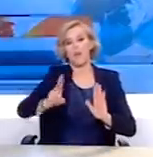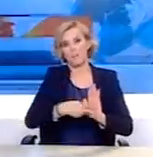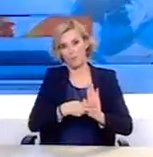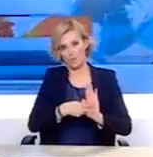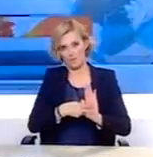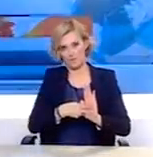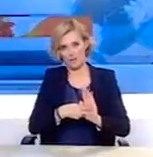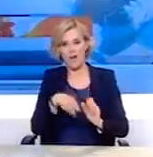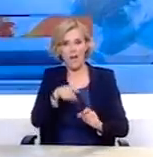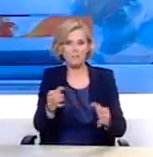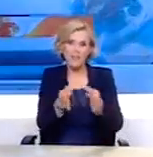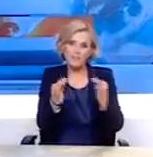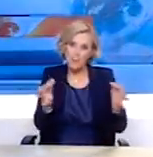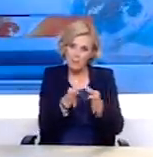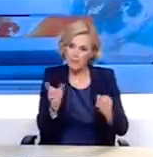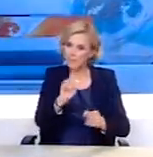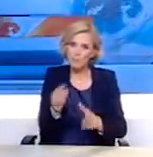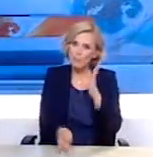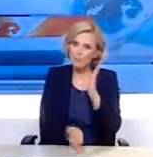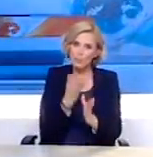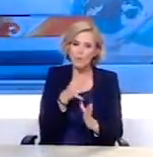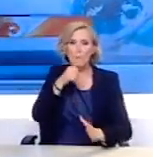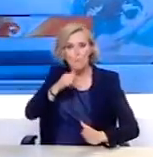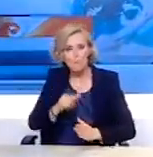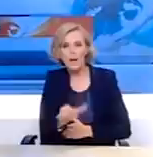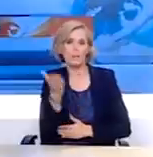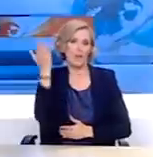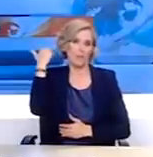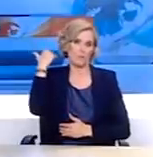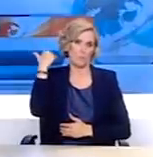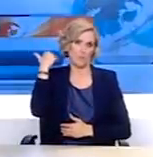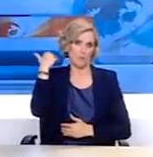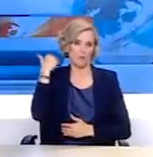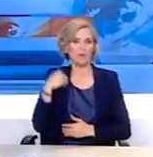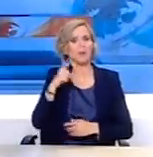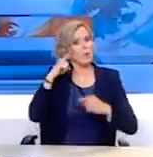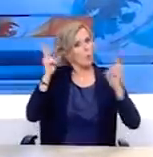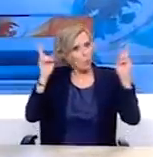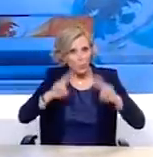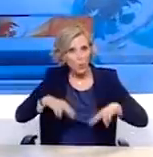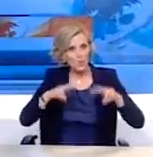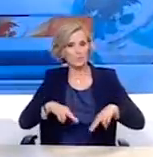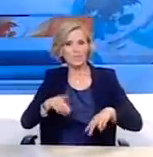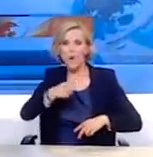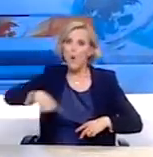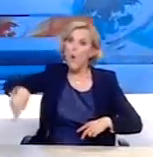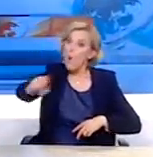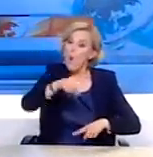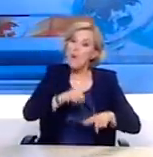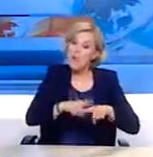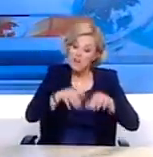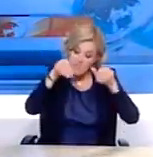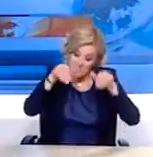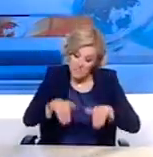τα μέτρα δεν είναι καινούργια. Βρίσκονται ήδη σε ισχύ, όπως γνωρίζει η συντριπτική πλειοψηφία των συμπολιτών μας που τα σέβεται και πάνω απ' όλα